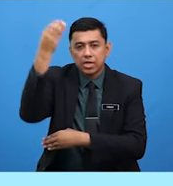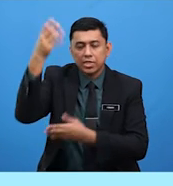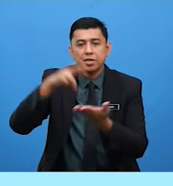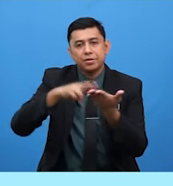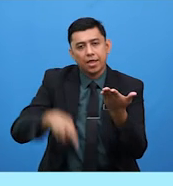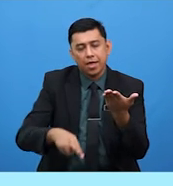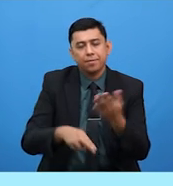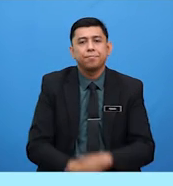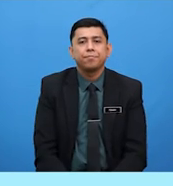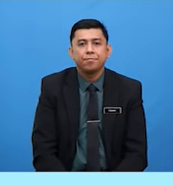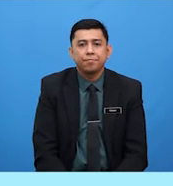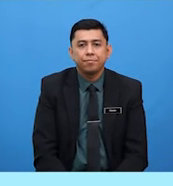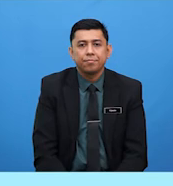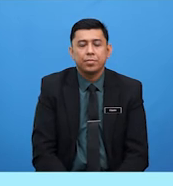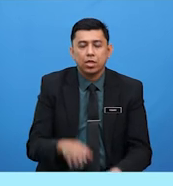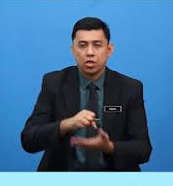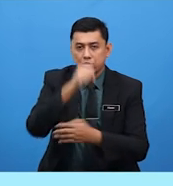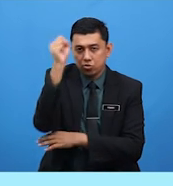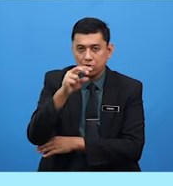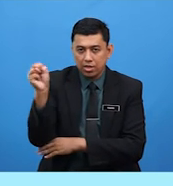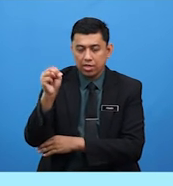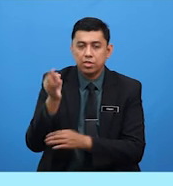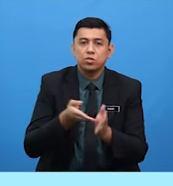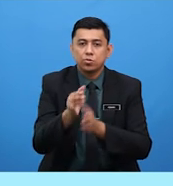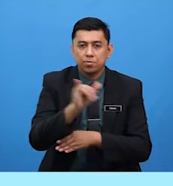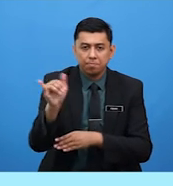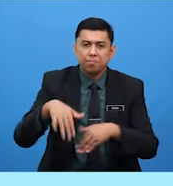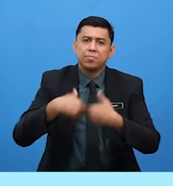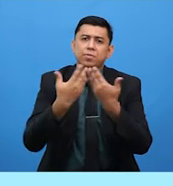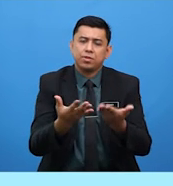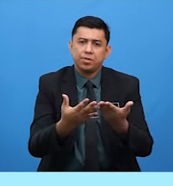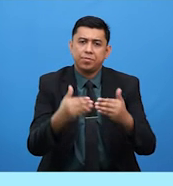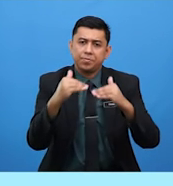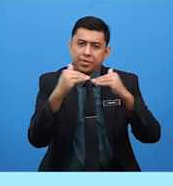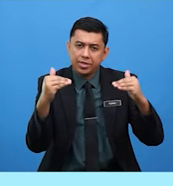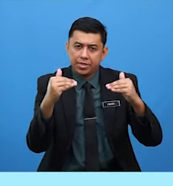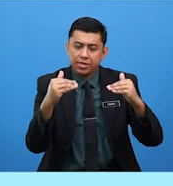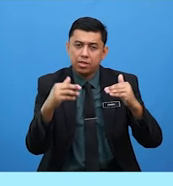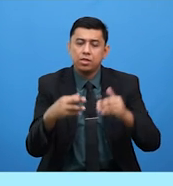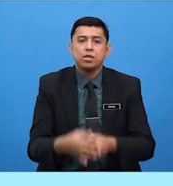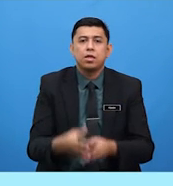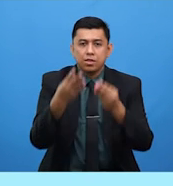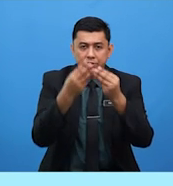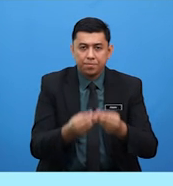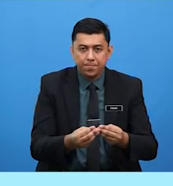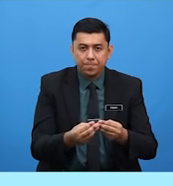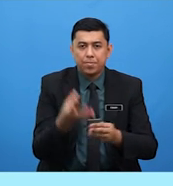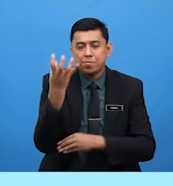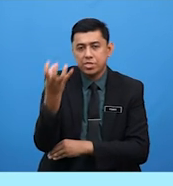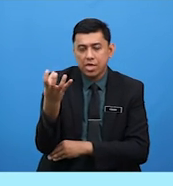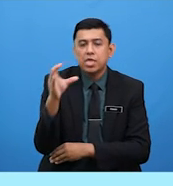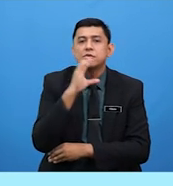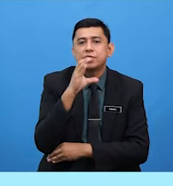berkepekatan rendah. Soalan seterusnya, bagaimanakah kadar resapan dalam pepejal, cecair dan